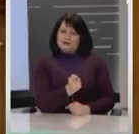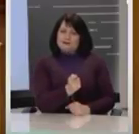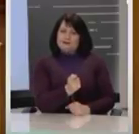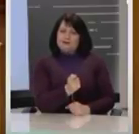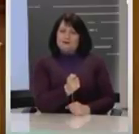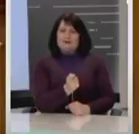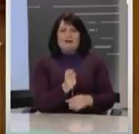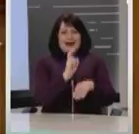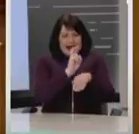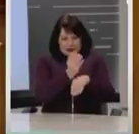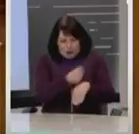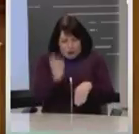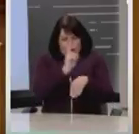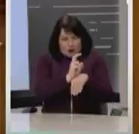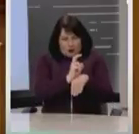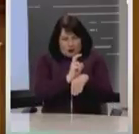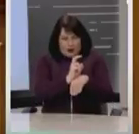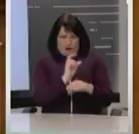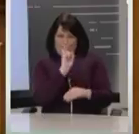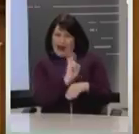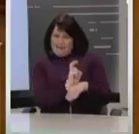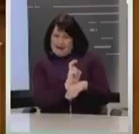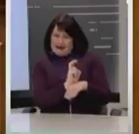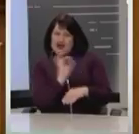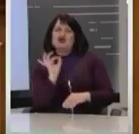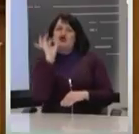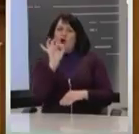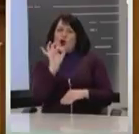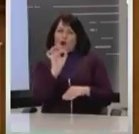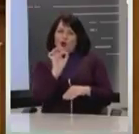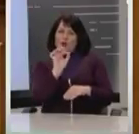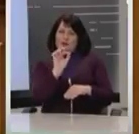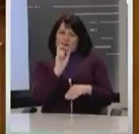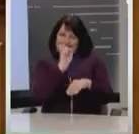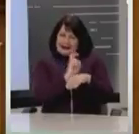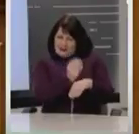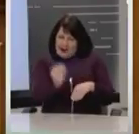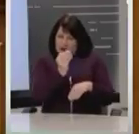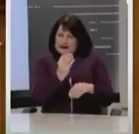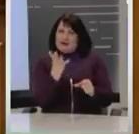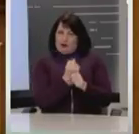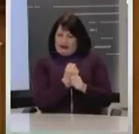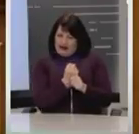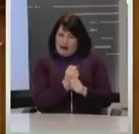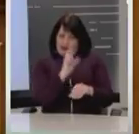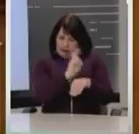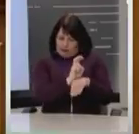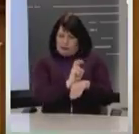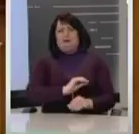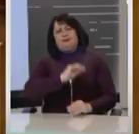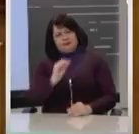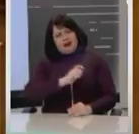λεγόμενης υπεραπόδοσης, δηλαδή του επιπλέον του στόχου πλεονάσματος που τελικά θα καταγραφεί, δείχνει